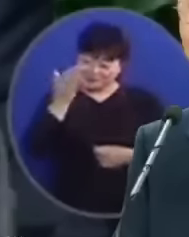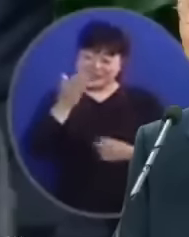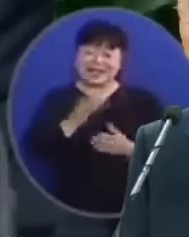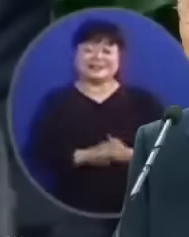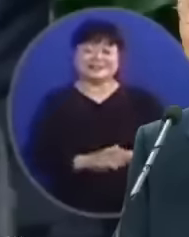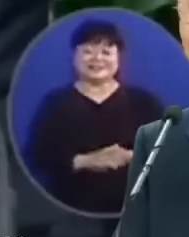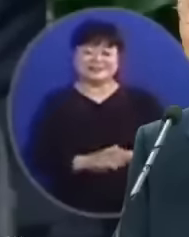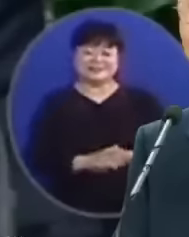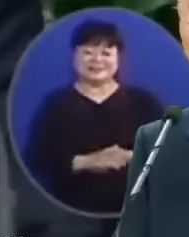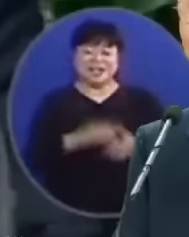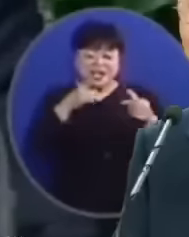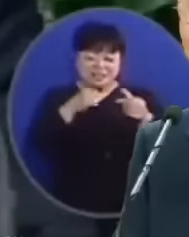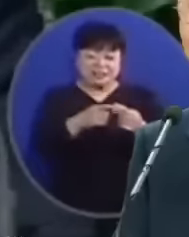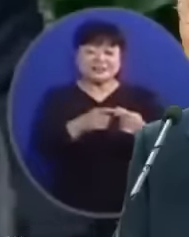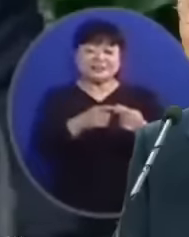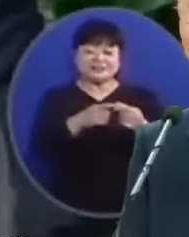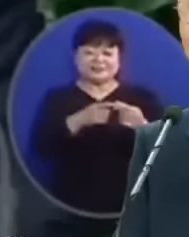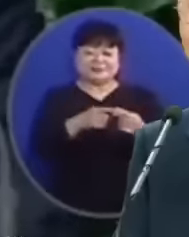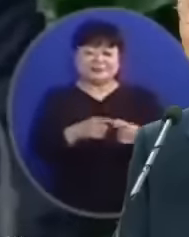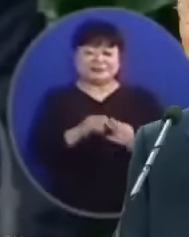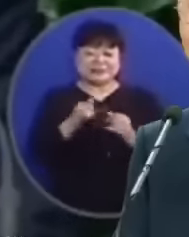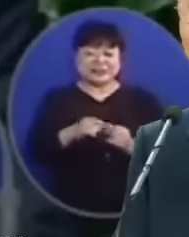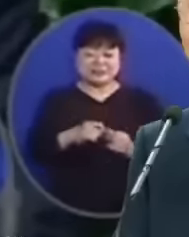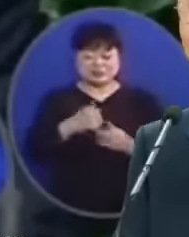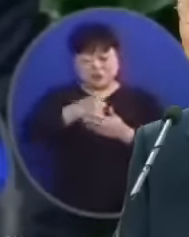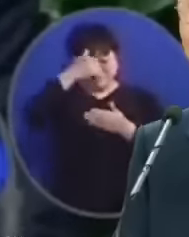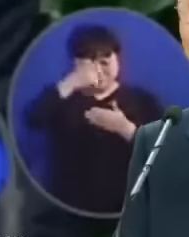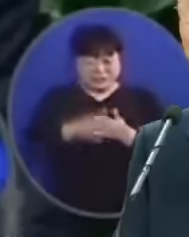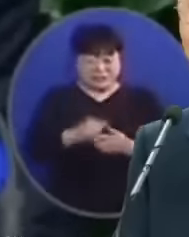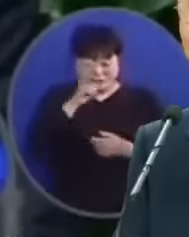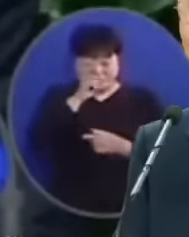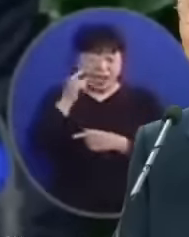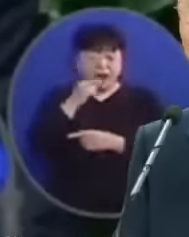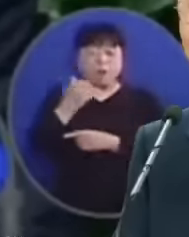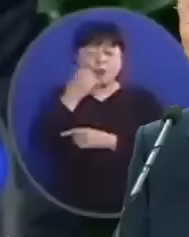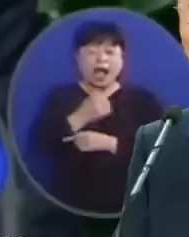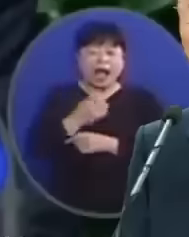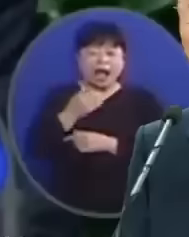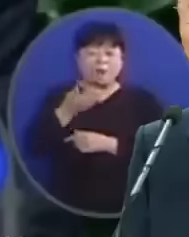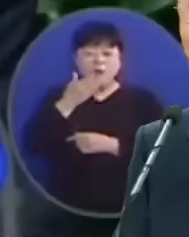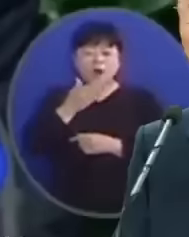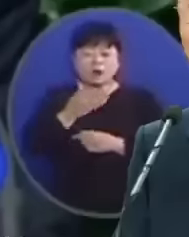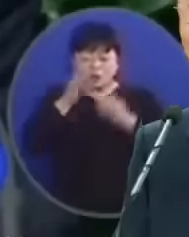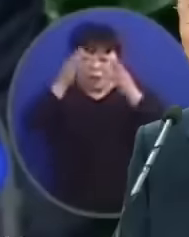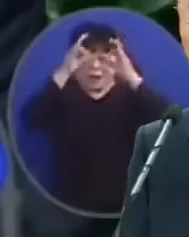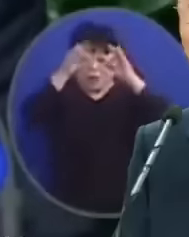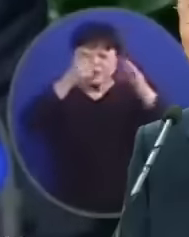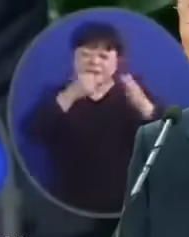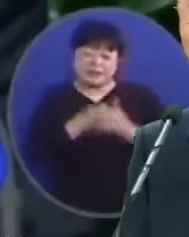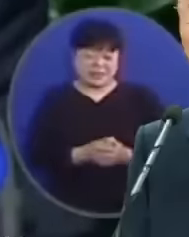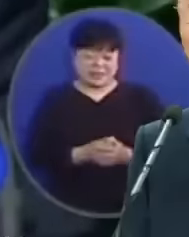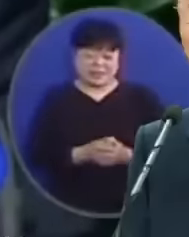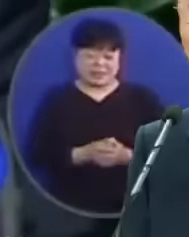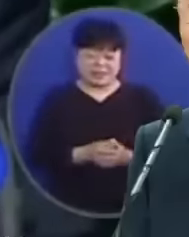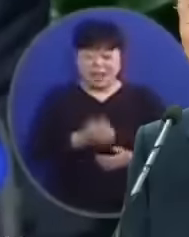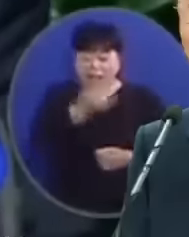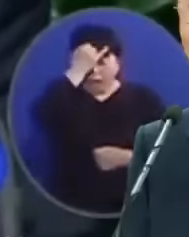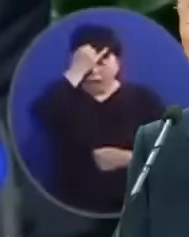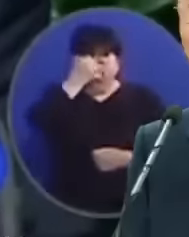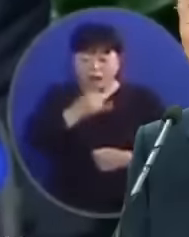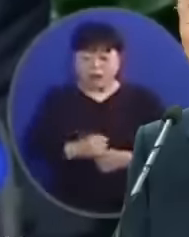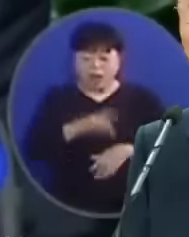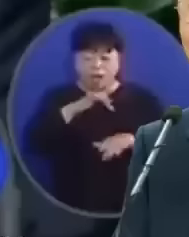것입니다. 첫째로 인류 타락의 원인은 선악과를 바라본 하와 때문인 것입니다. 하와가 마귀의